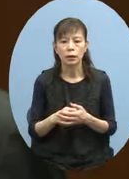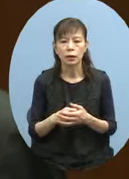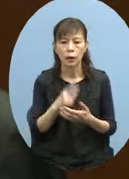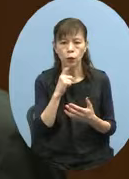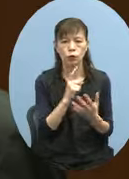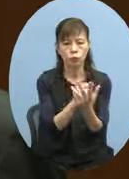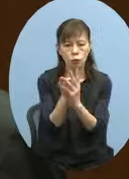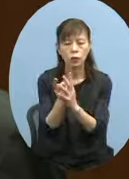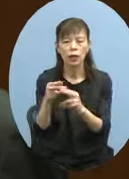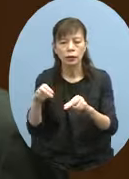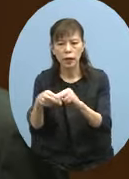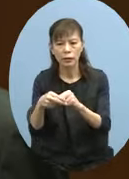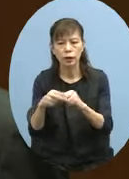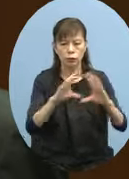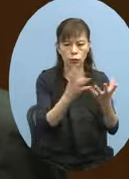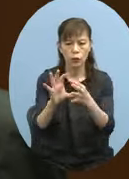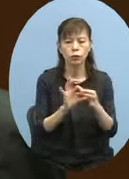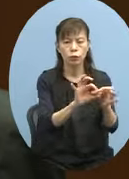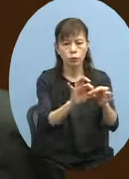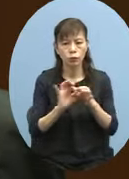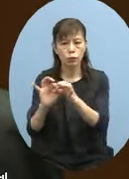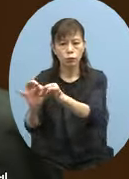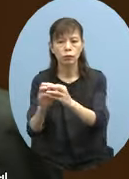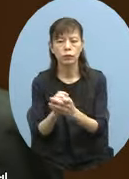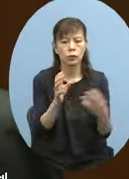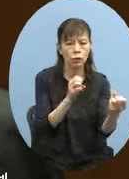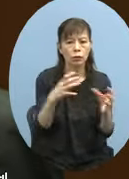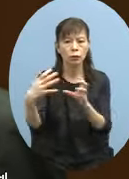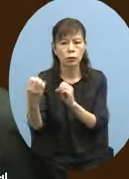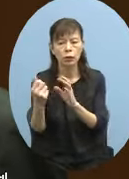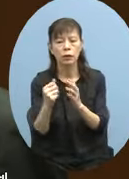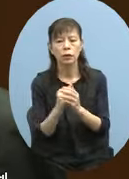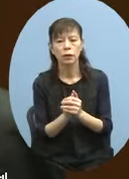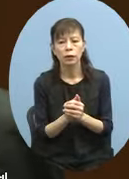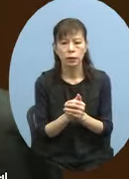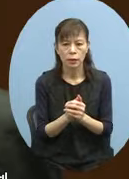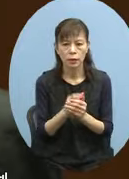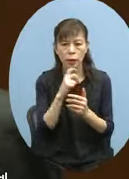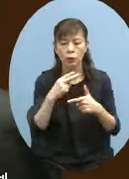咗零售、飲食等等嘅業界咧，同佢哋商量咧，屆